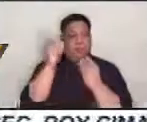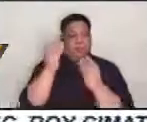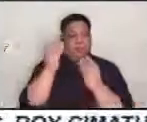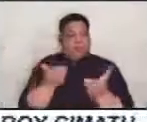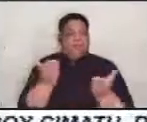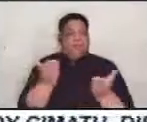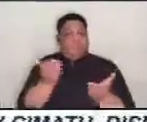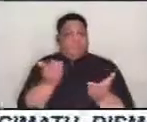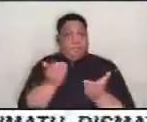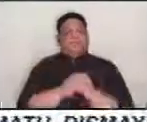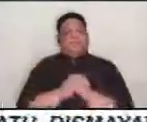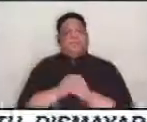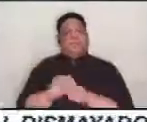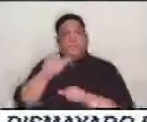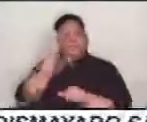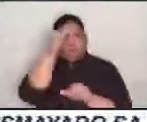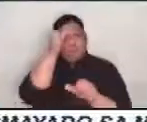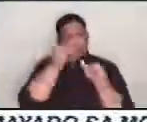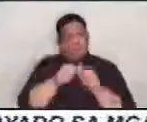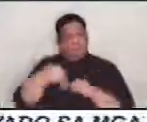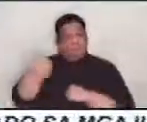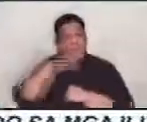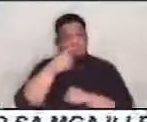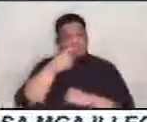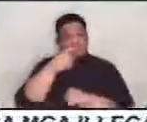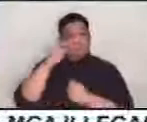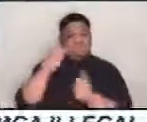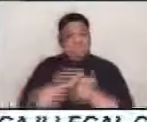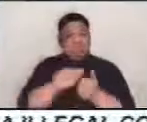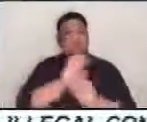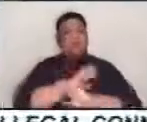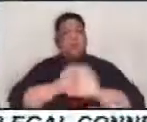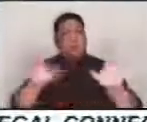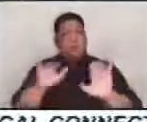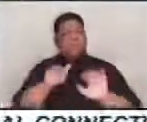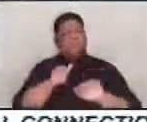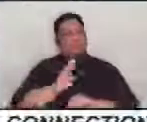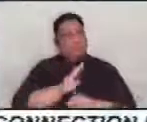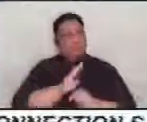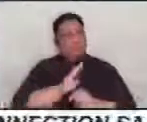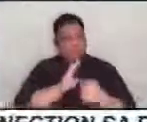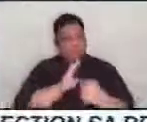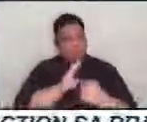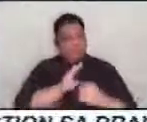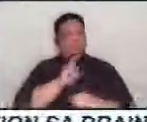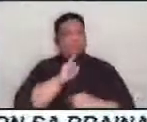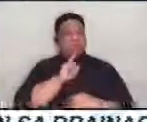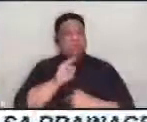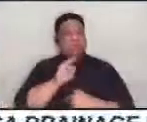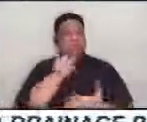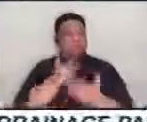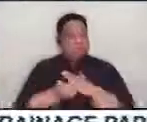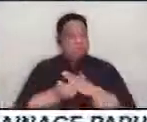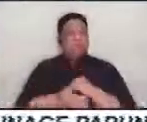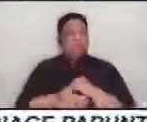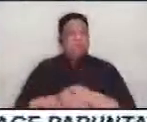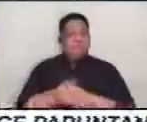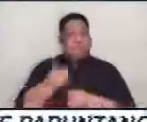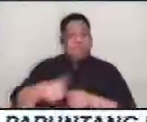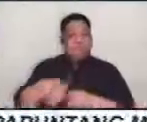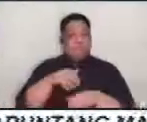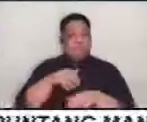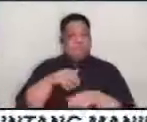Maynila. Kahapon, January 4 ay muling binuksan ng lungsod ang mga testing centers nila. Katulad na lang